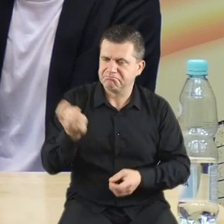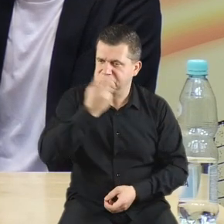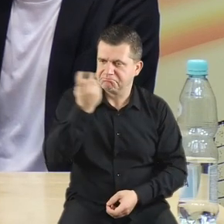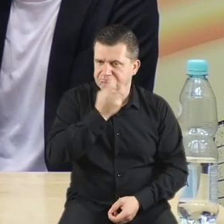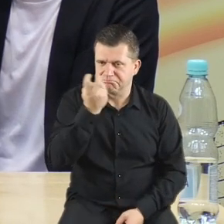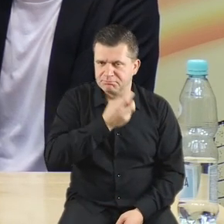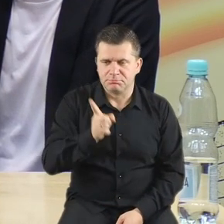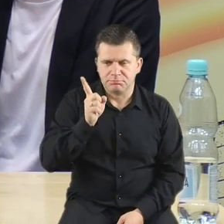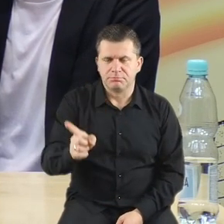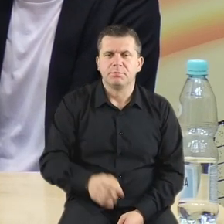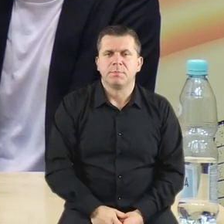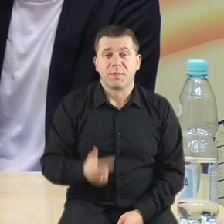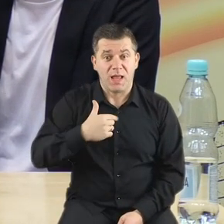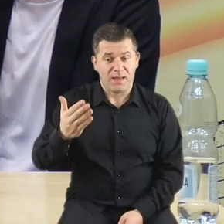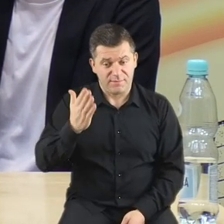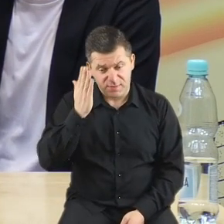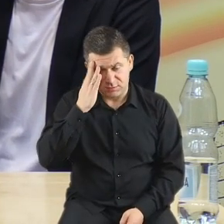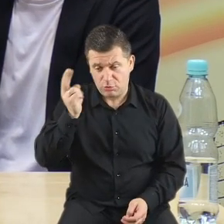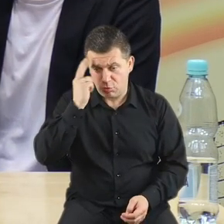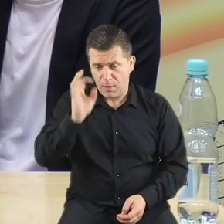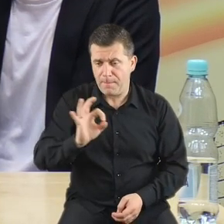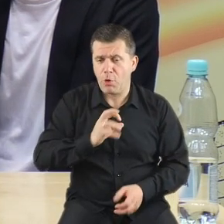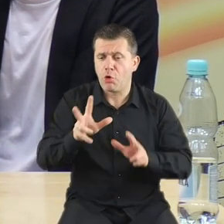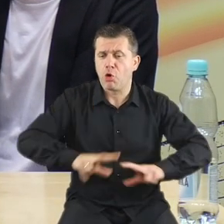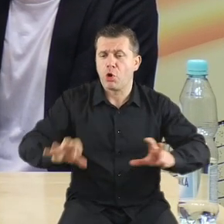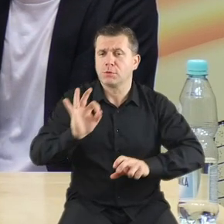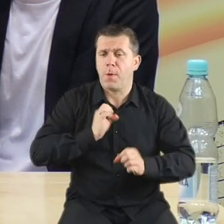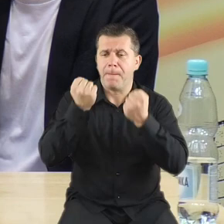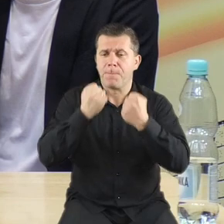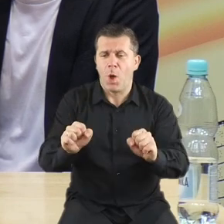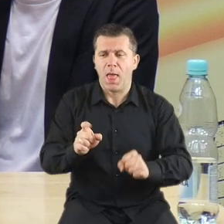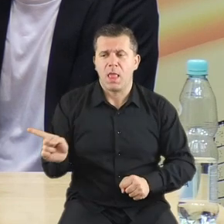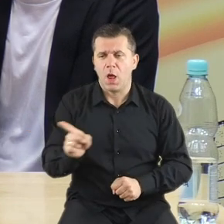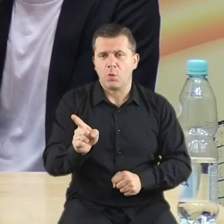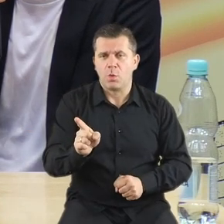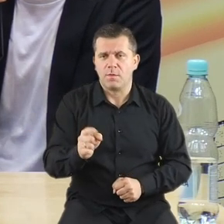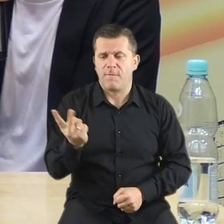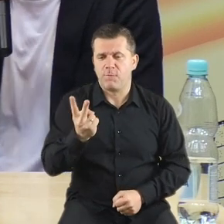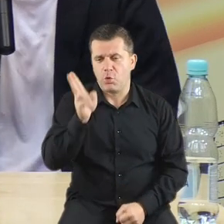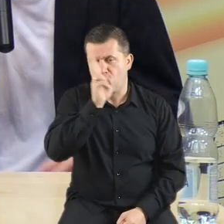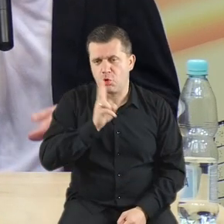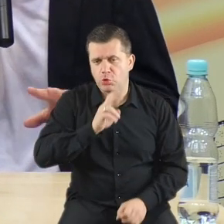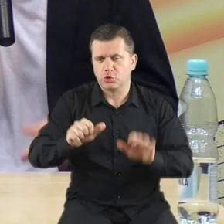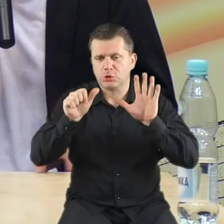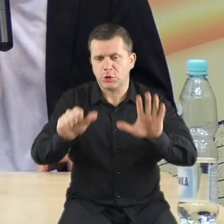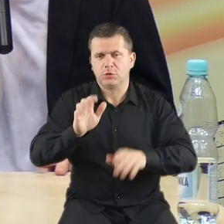zafascynowało. Tym bardziej, że zdałem sobie sprawę, że ta rodzina moich bohaterów, czyli dwójka rodziców, szóstka dzieci, jeszcze pies i kot,